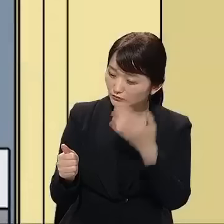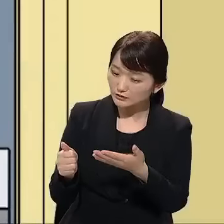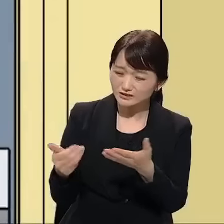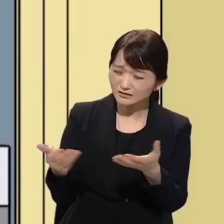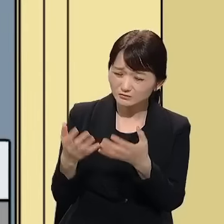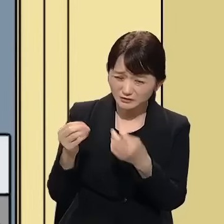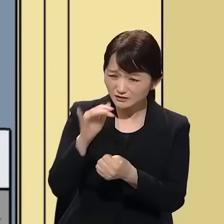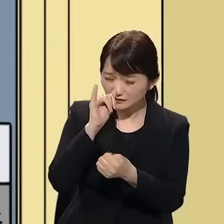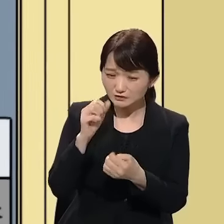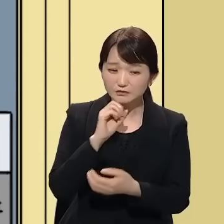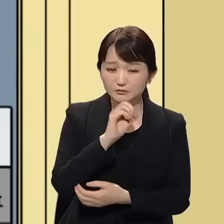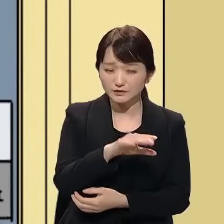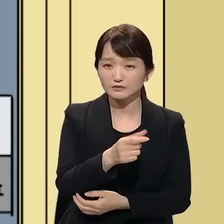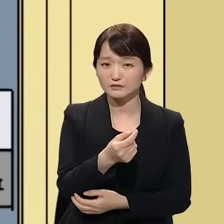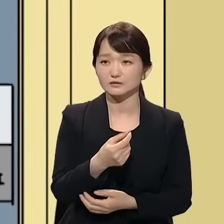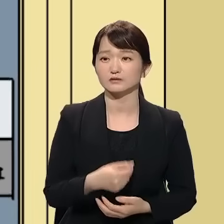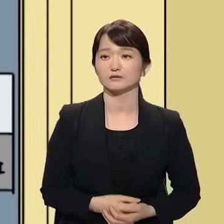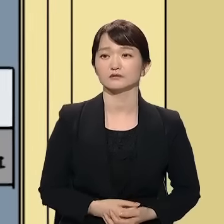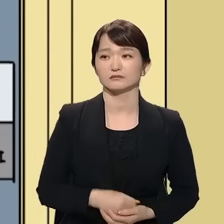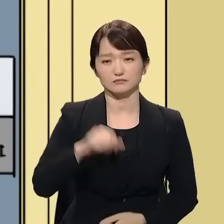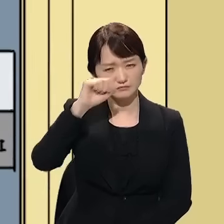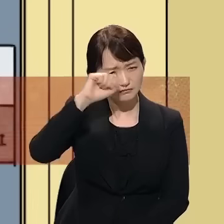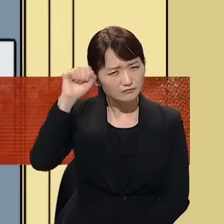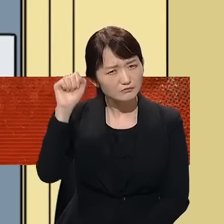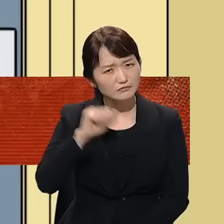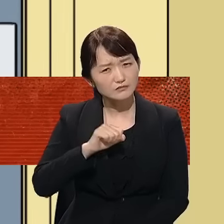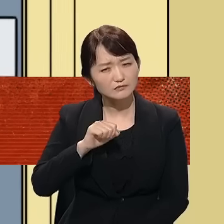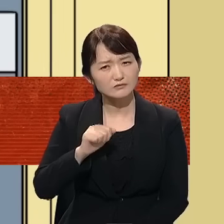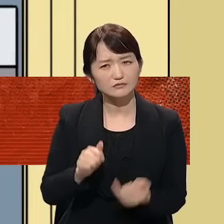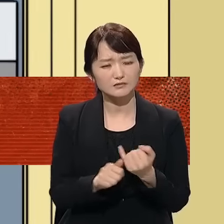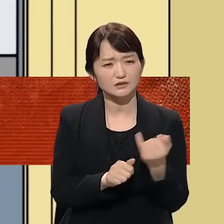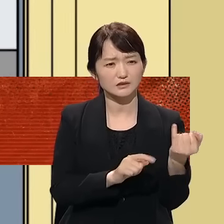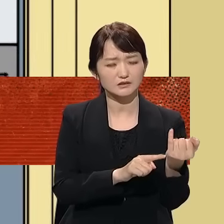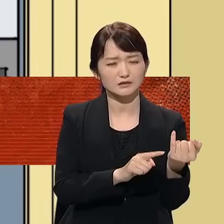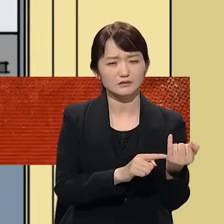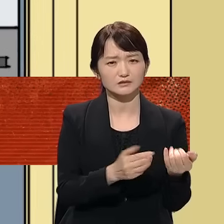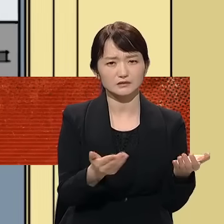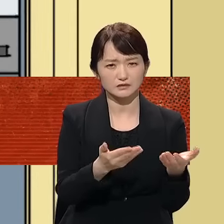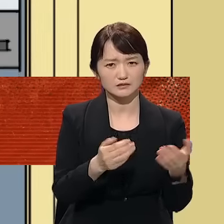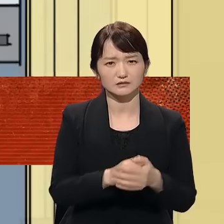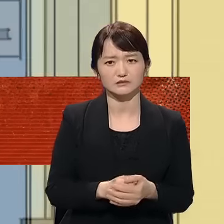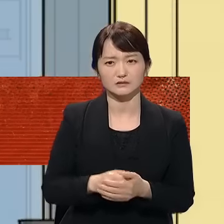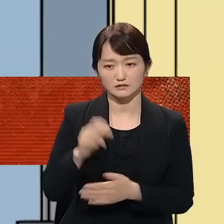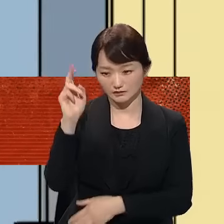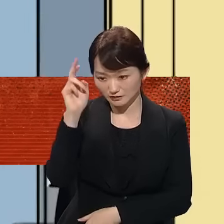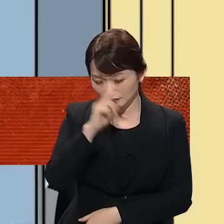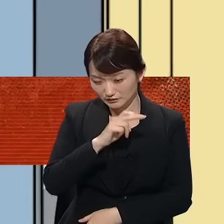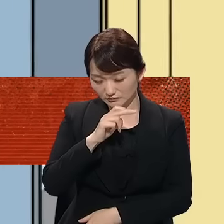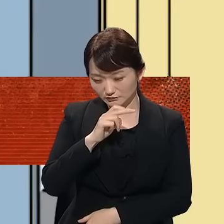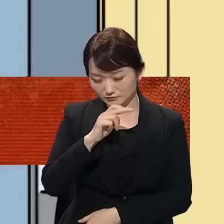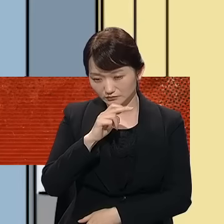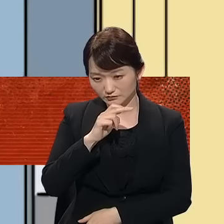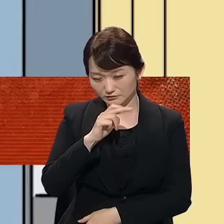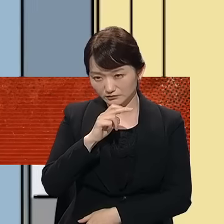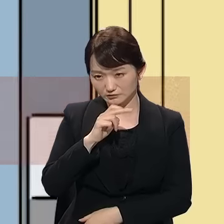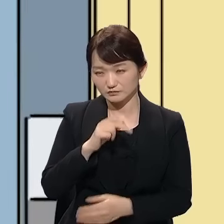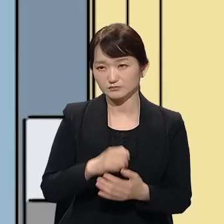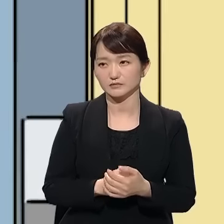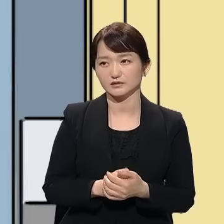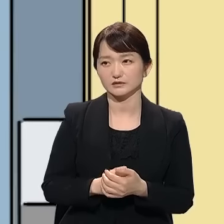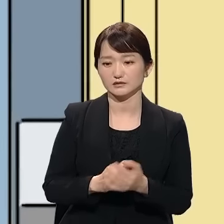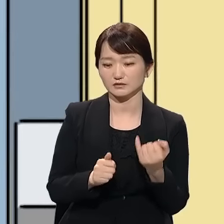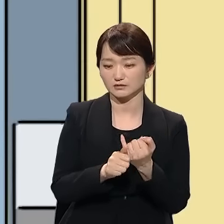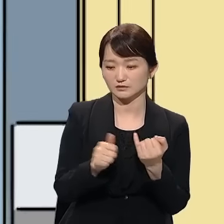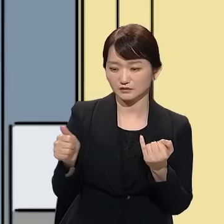얘기를 했던 거 같은데 문제는 새벽까지 아내 같은 경 일하고 아침에 남편을 좀 비몽 사문간에 배웅해 주고 이렇게